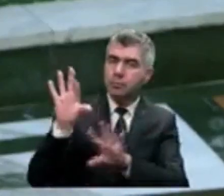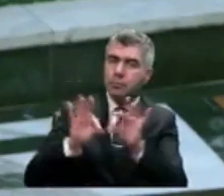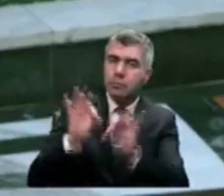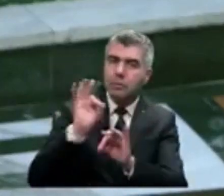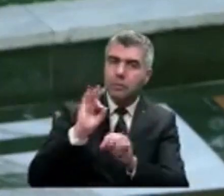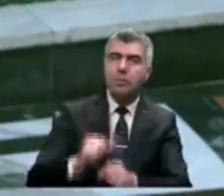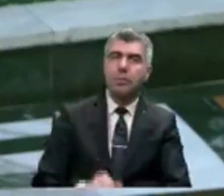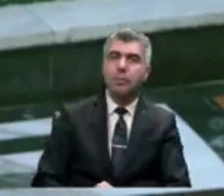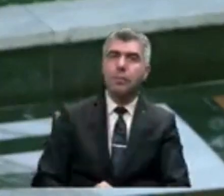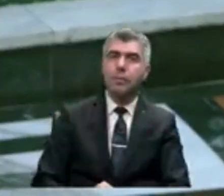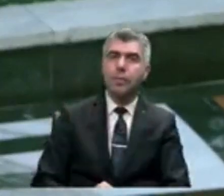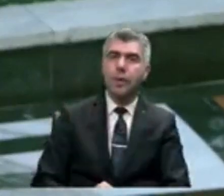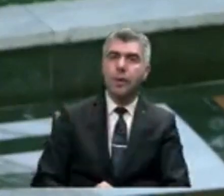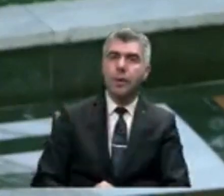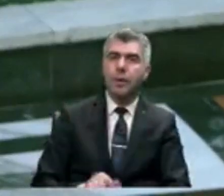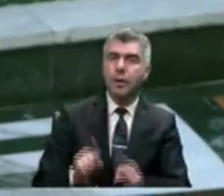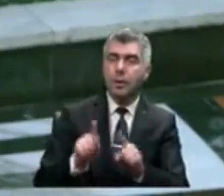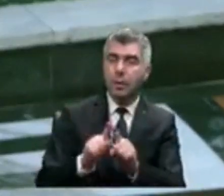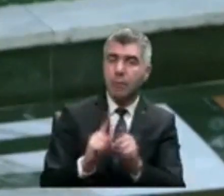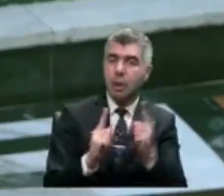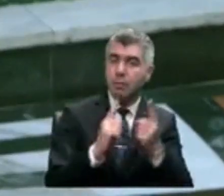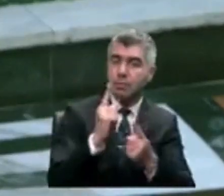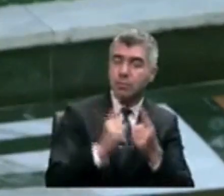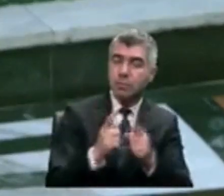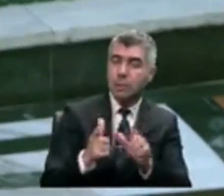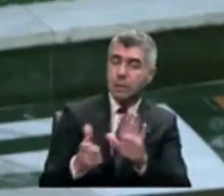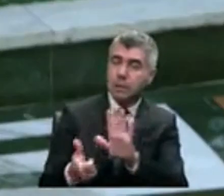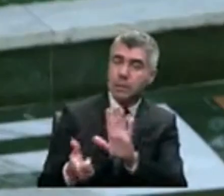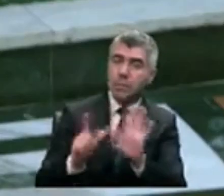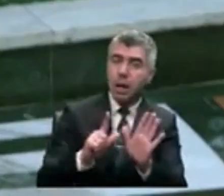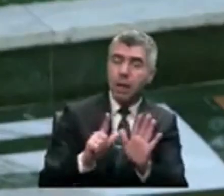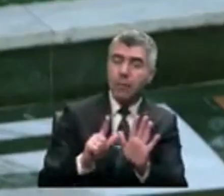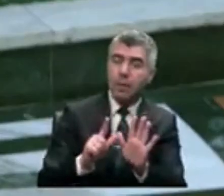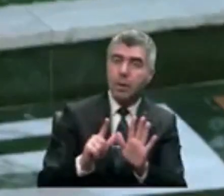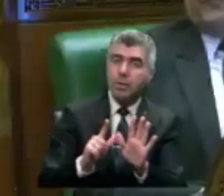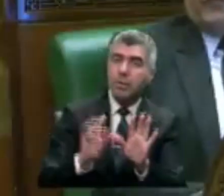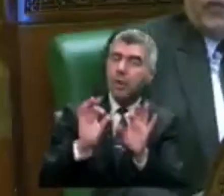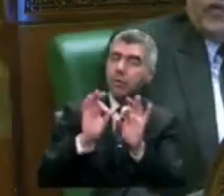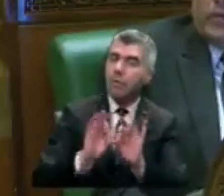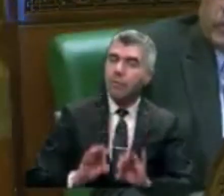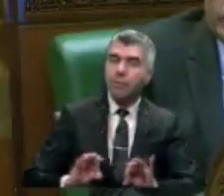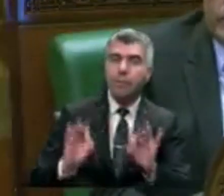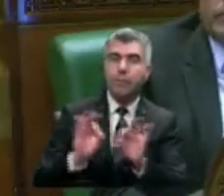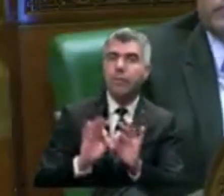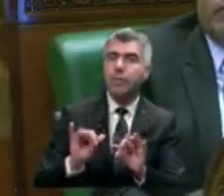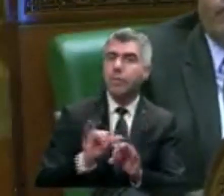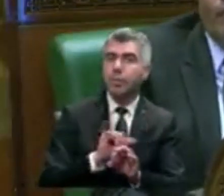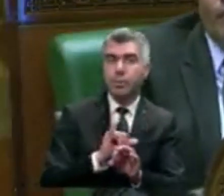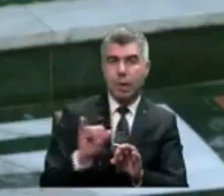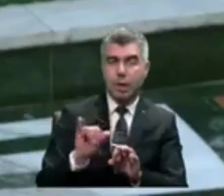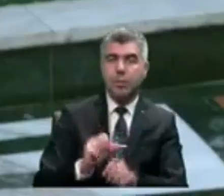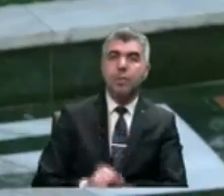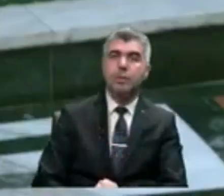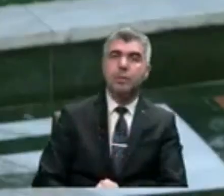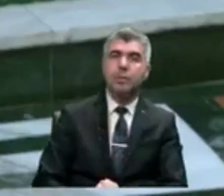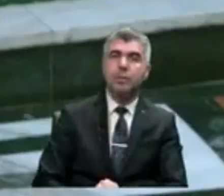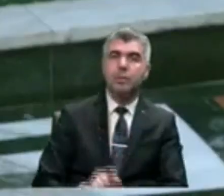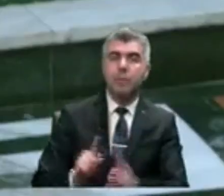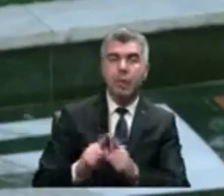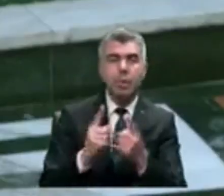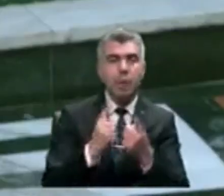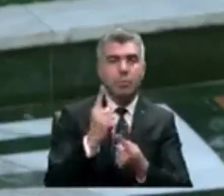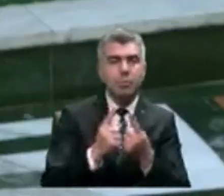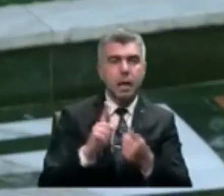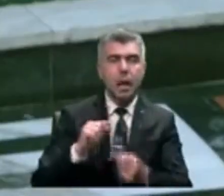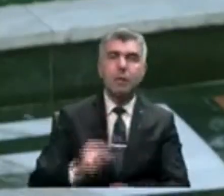يستقل الم ماغاديش يقدر ياخذ المنحه ديال الدكتورا وياخذ وياخذ السير ديالي هوشي